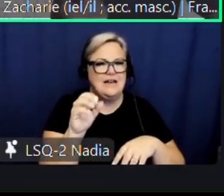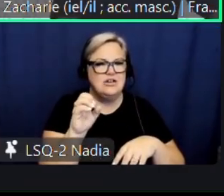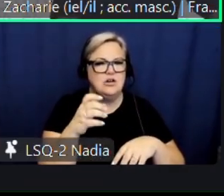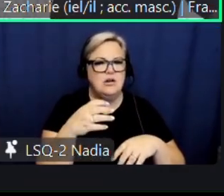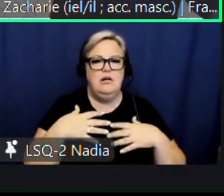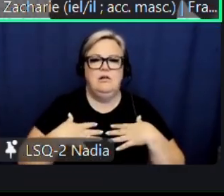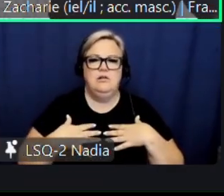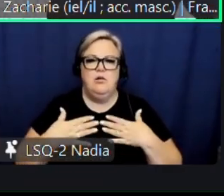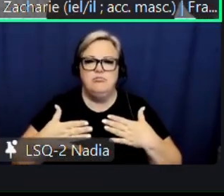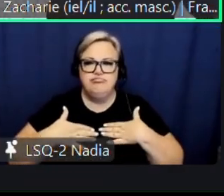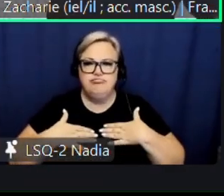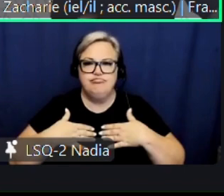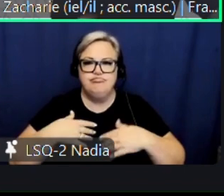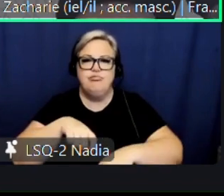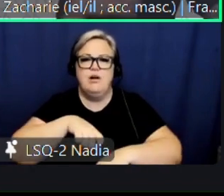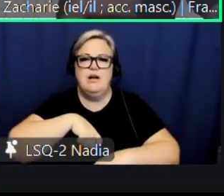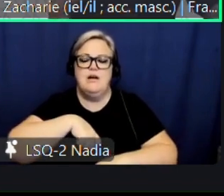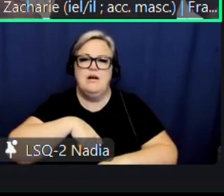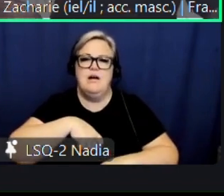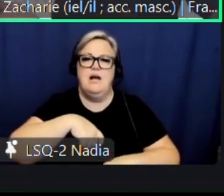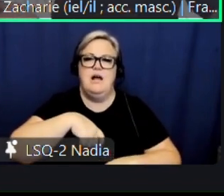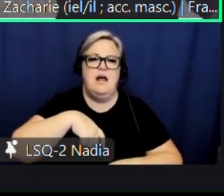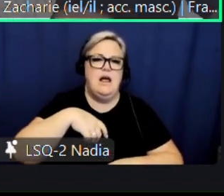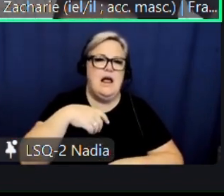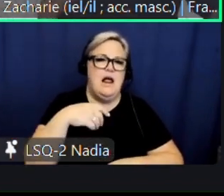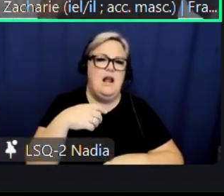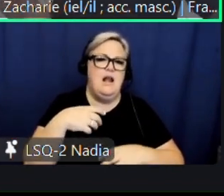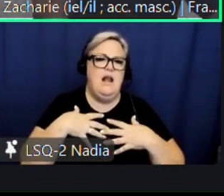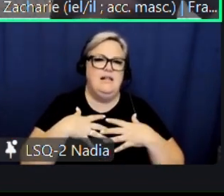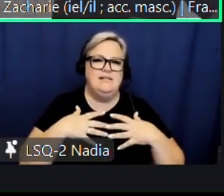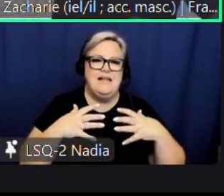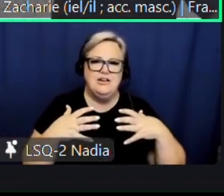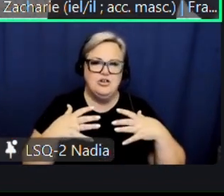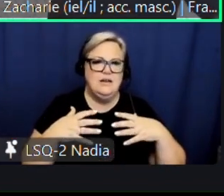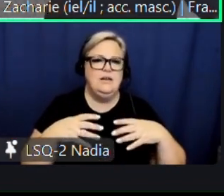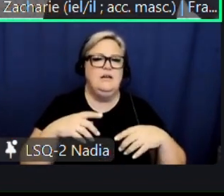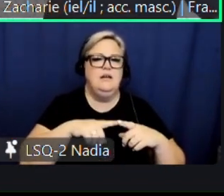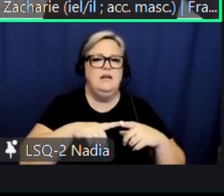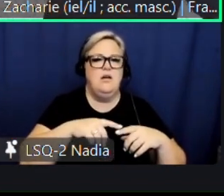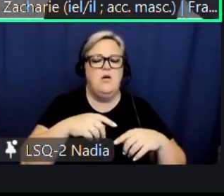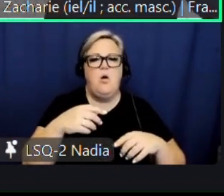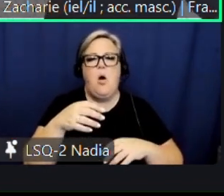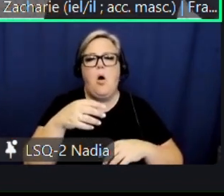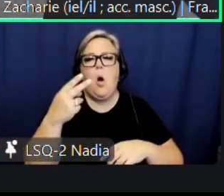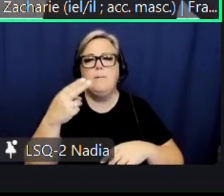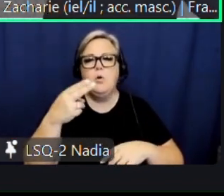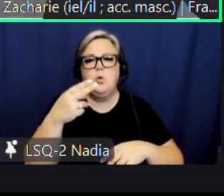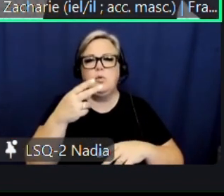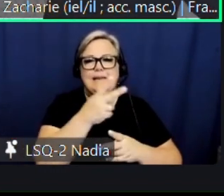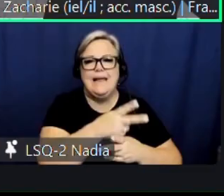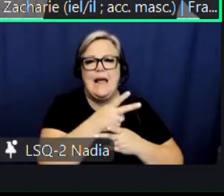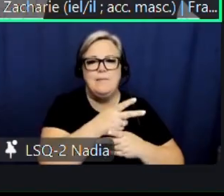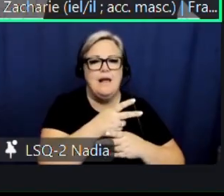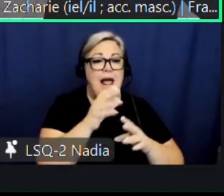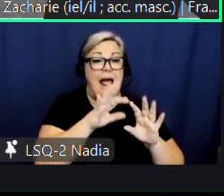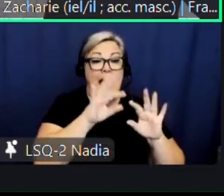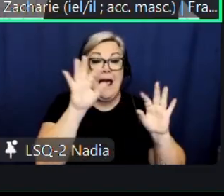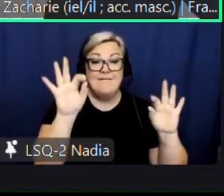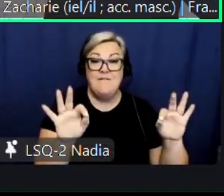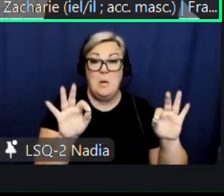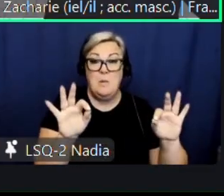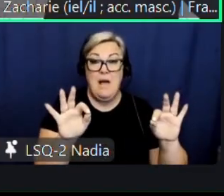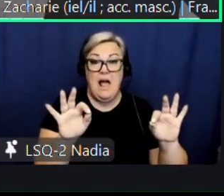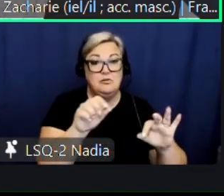torse, le rasage de la trachée, l'hormonothérapie, etc. Les formulaires et les logiciels offrent